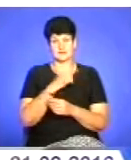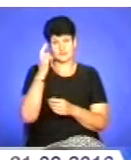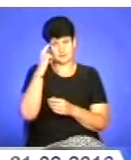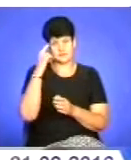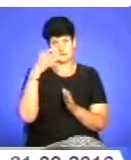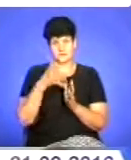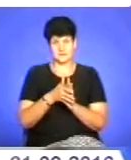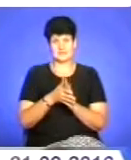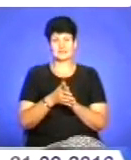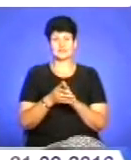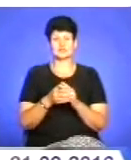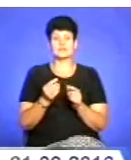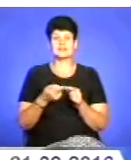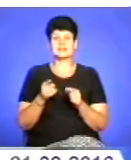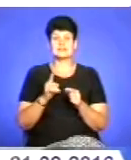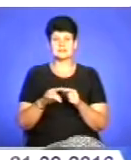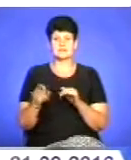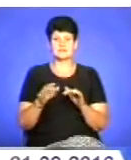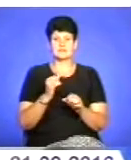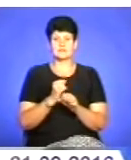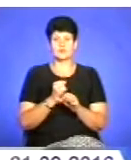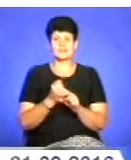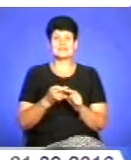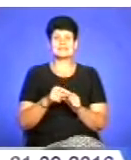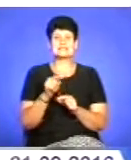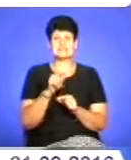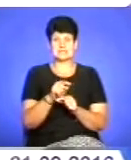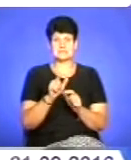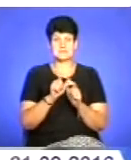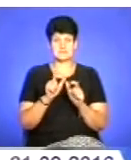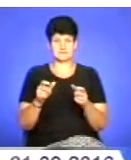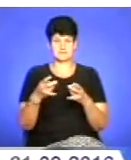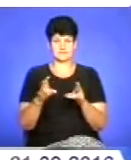що ці речі робити на цьому етапі саме з цим закладом просто нелогічно.